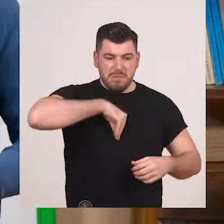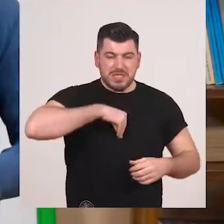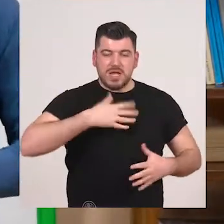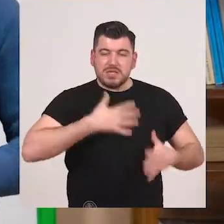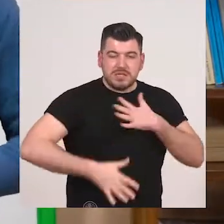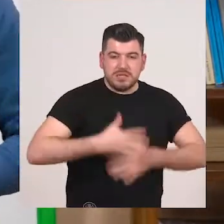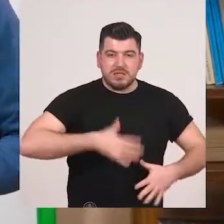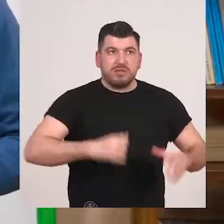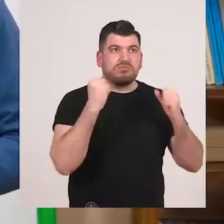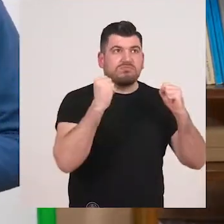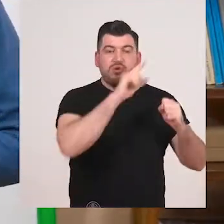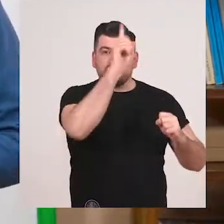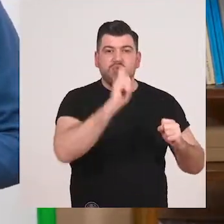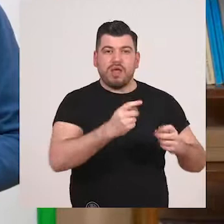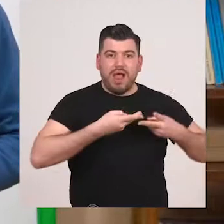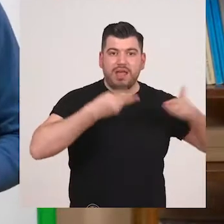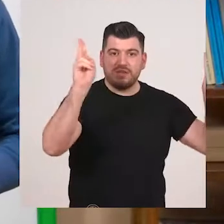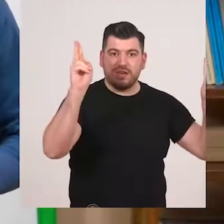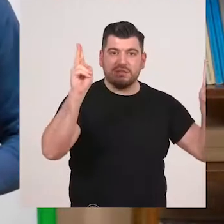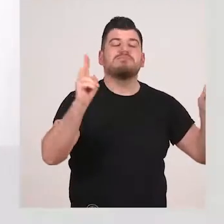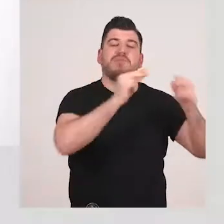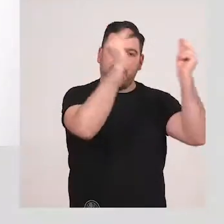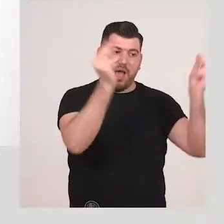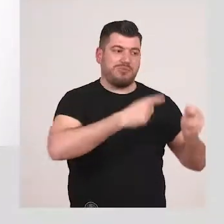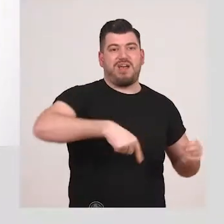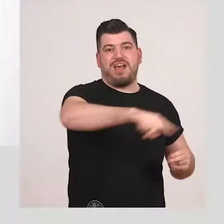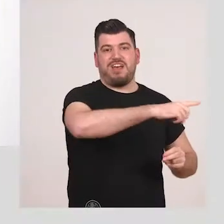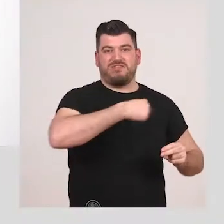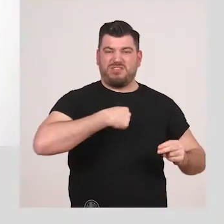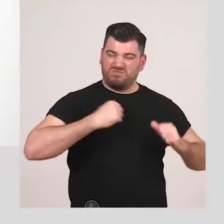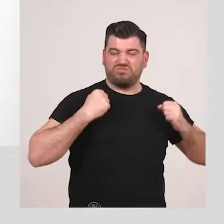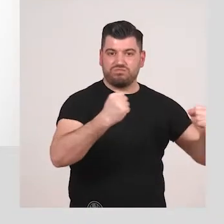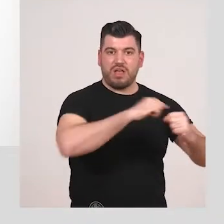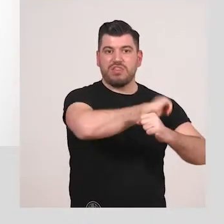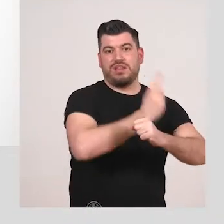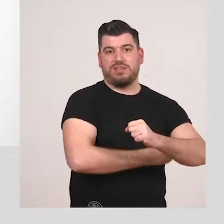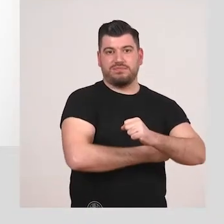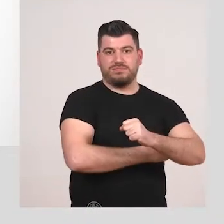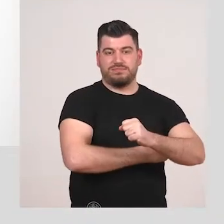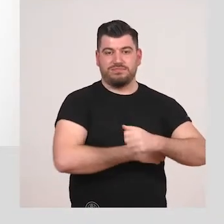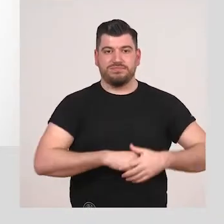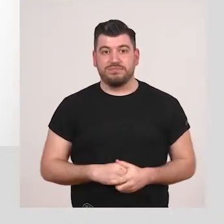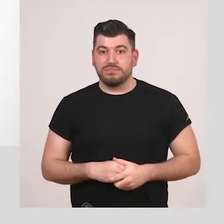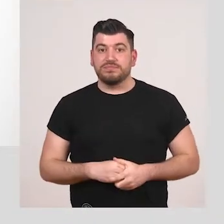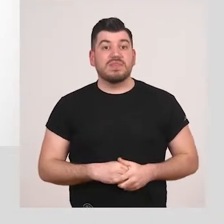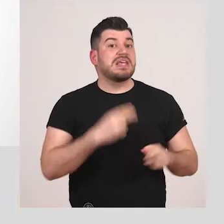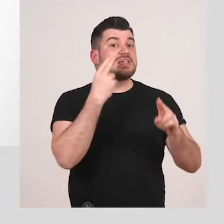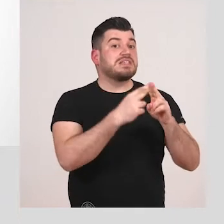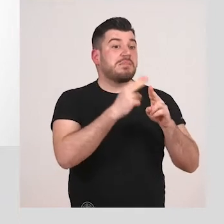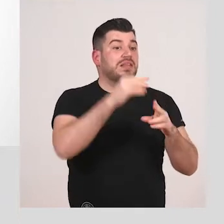καταστήσουν τους Αθηναίους πολύ δυνατούς μαχητές. Πολύ σημαντικό πρόσωπο για την πλευρά των